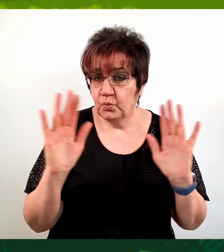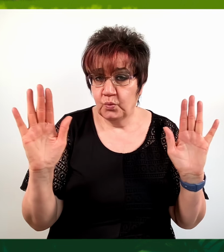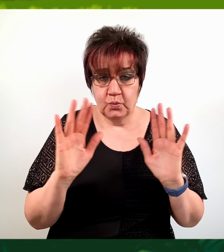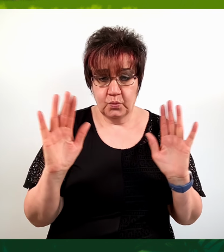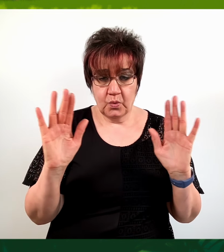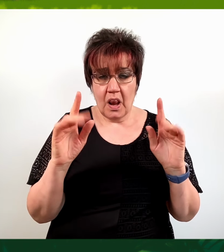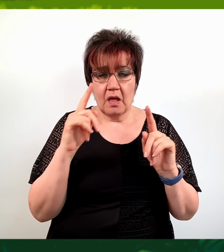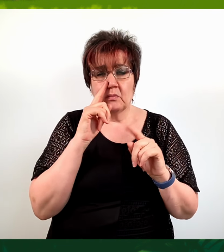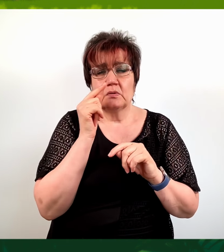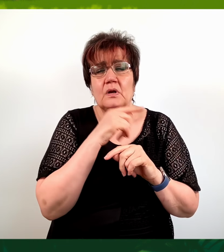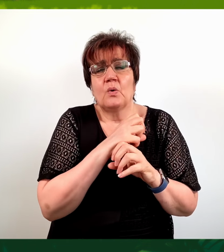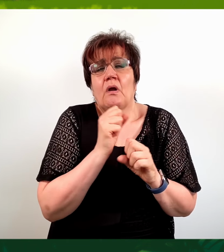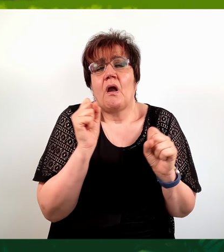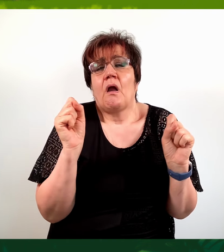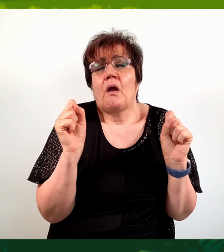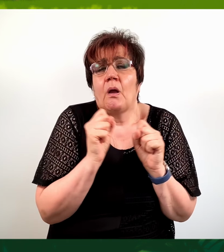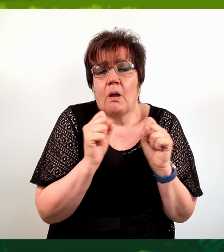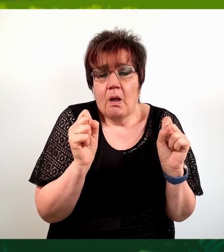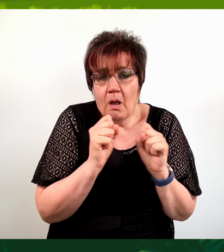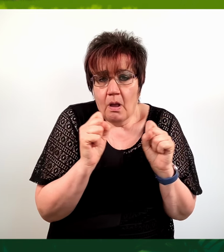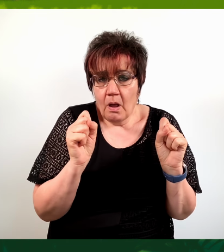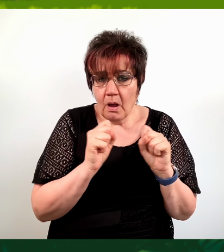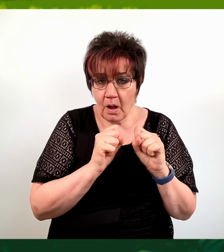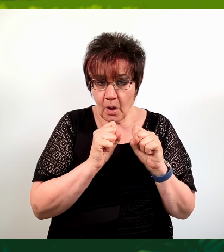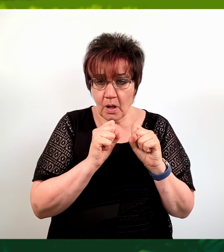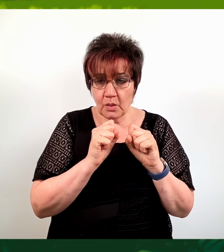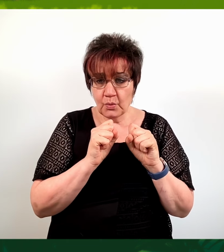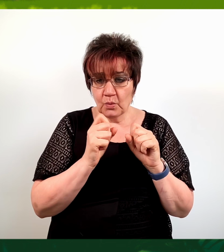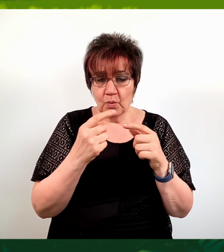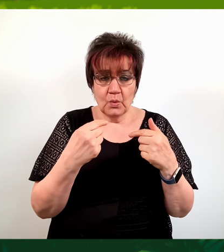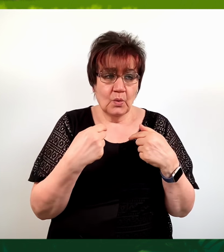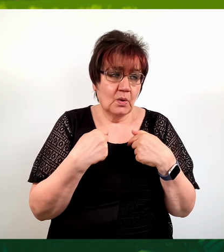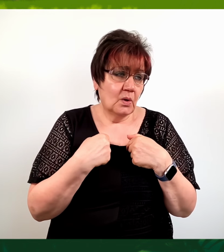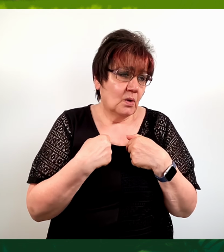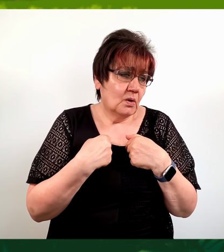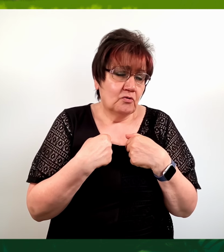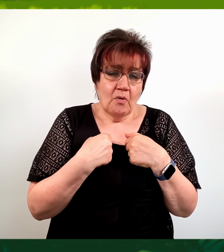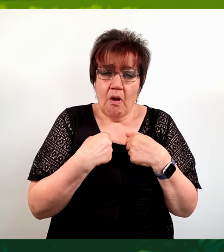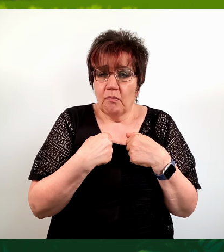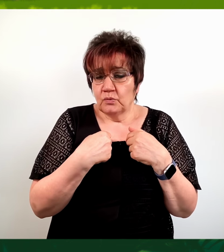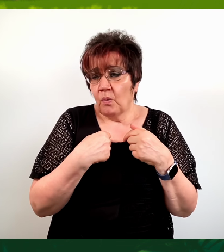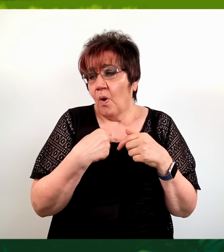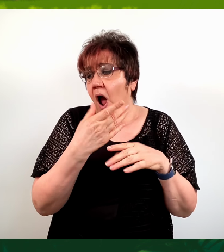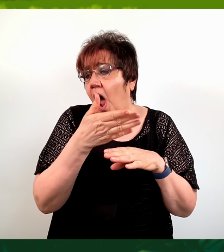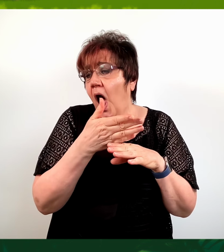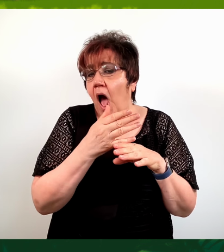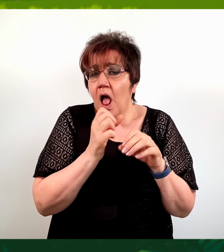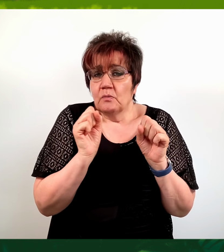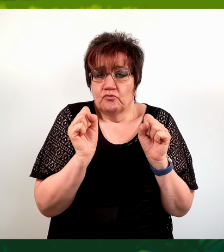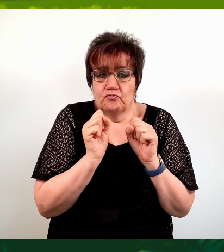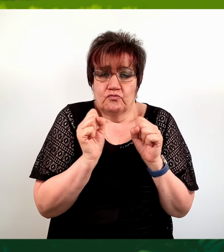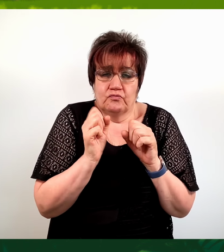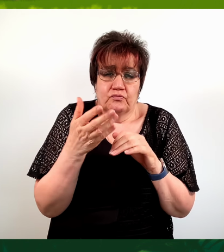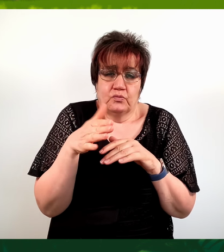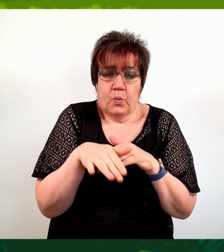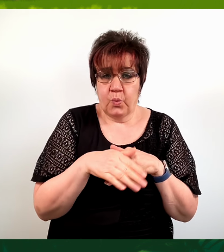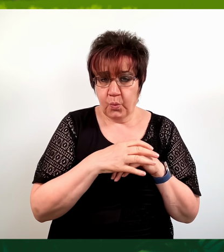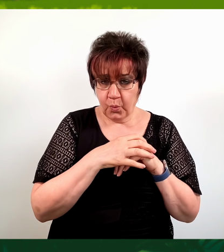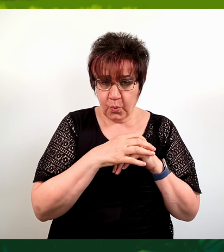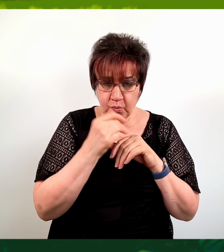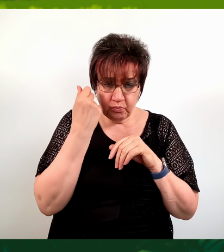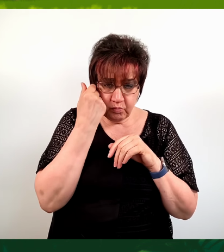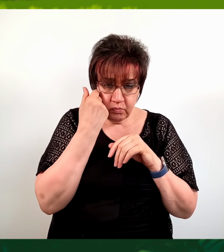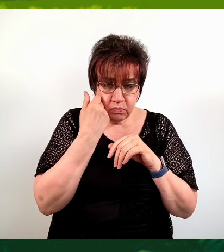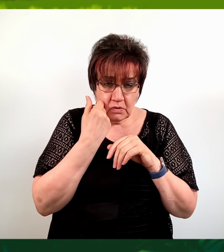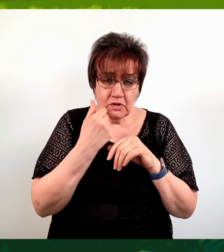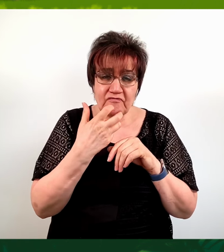Es ist nur so bitter, bitter kalt da draußen und ich bin schon halb erfroren. Ich möchte mich nur